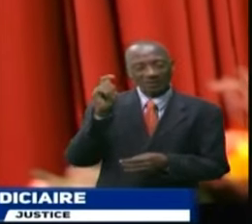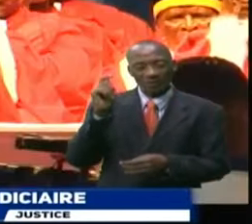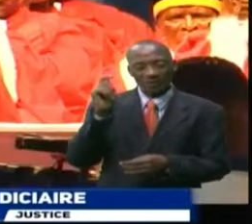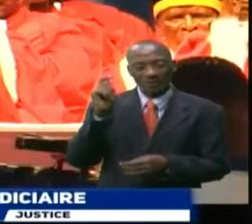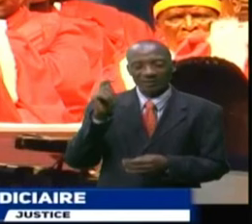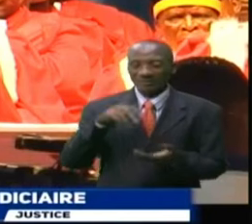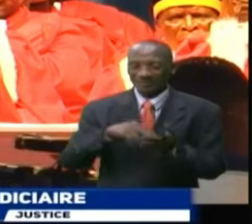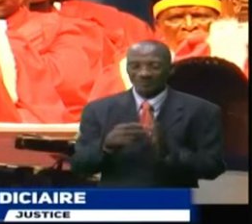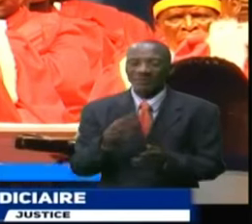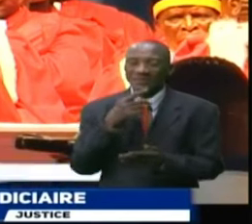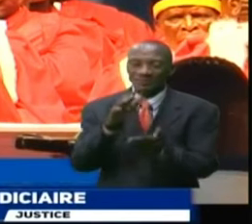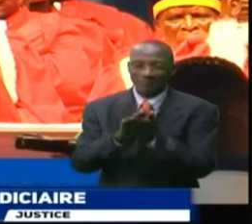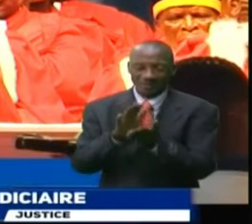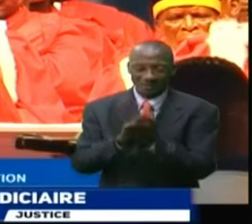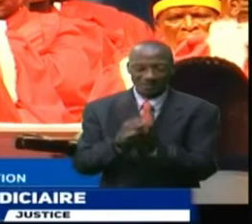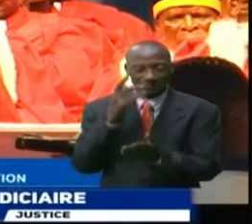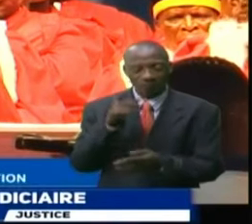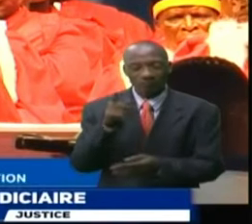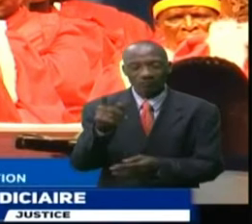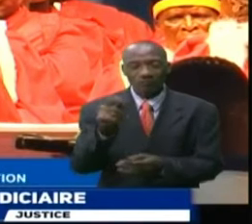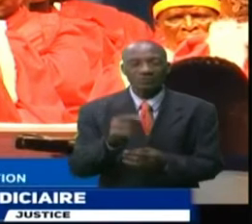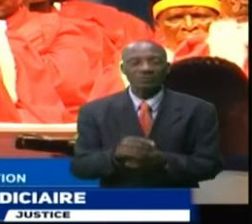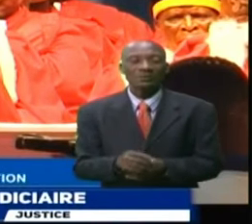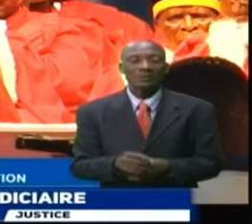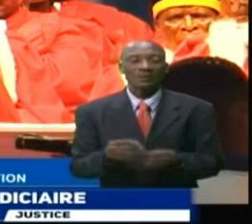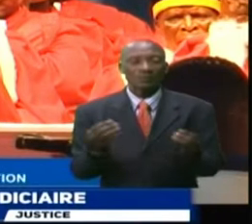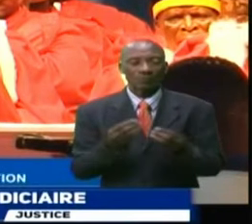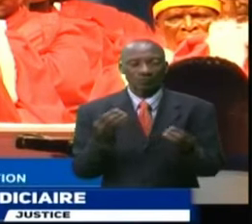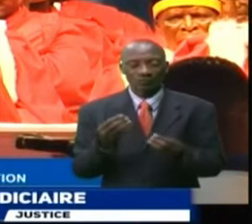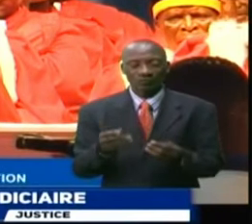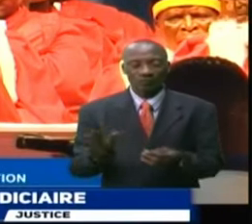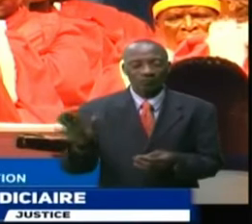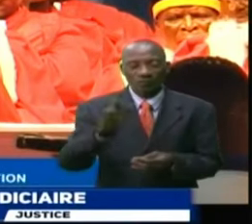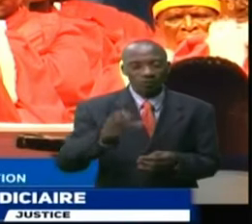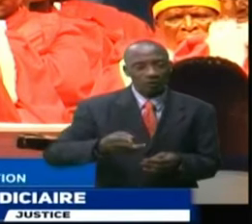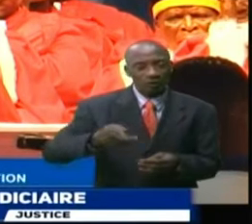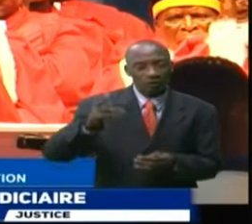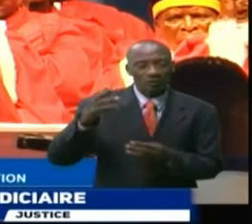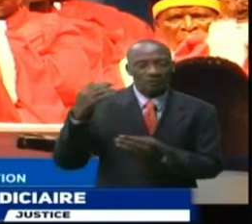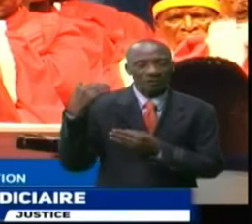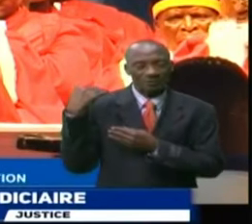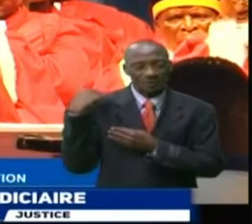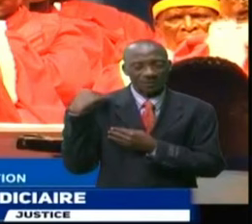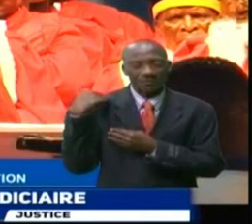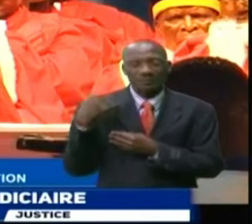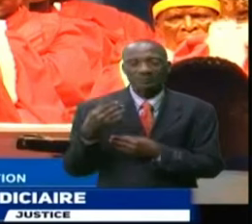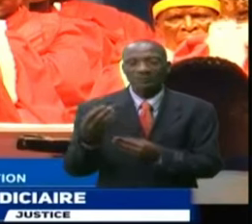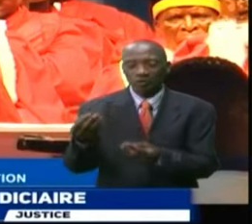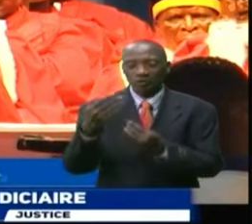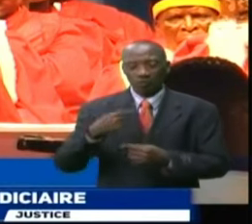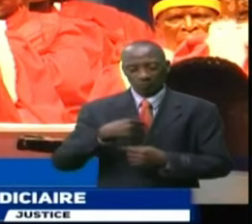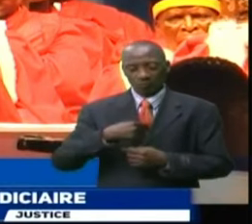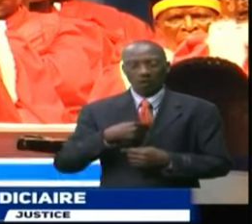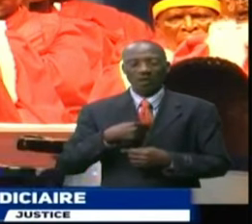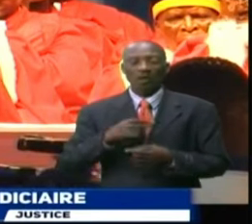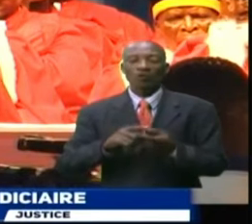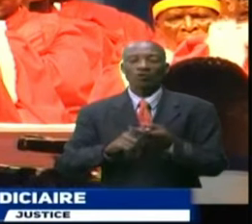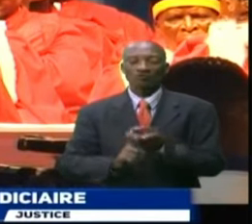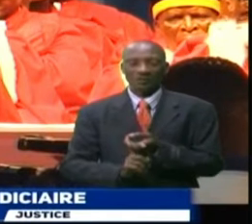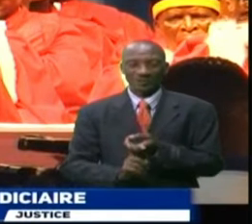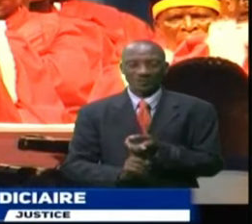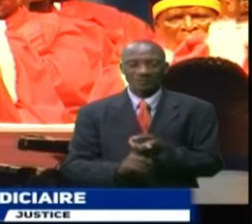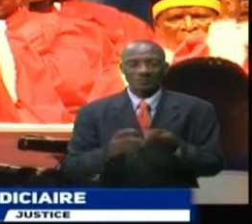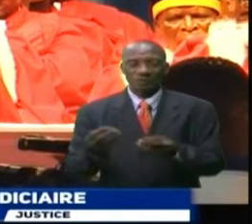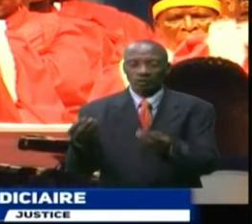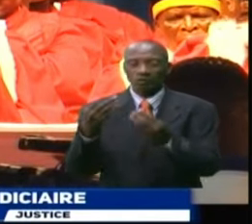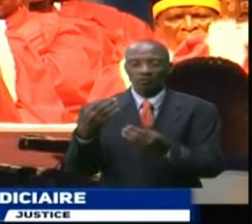gratitude, car votre plus haute autorité a daigné faire confiance à ma modeste personne en me confiant la